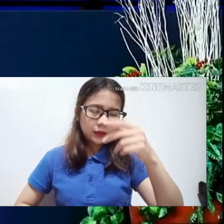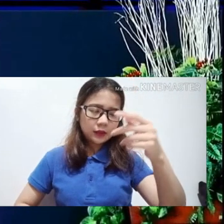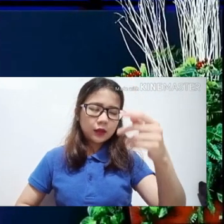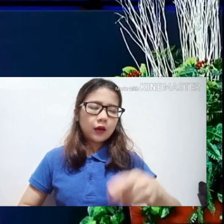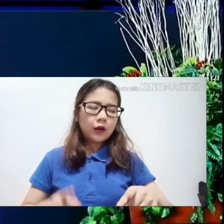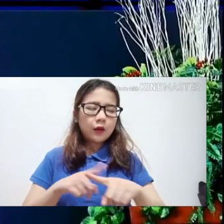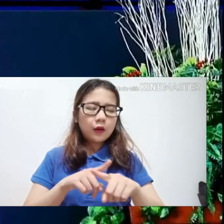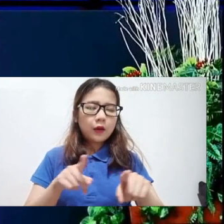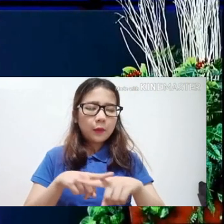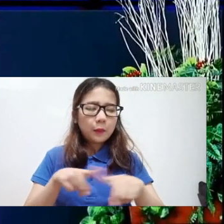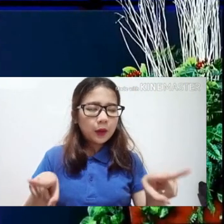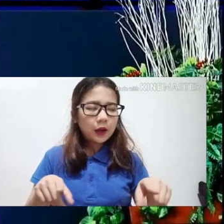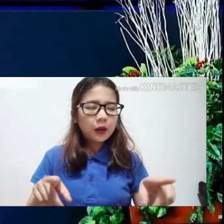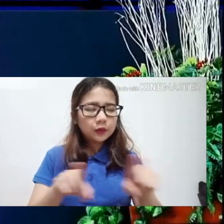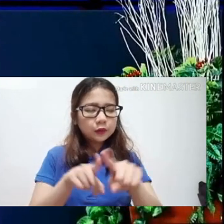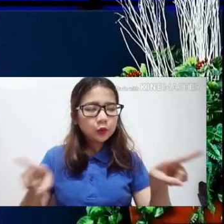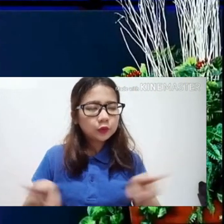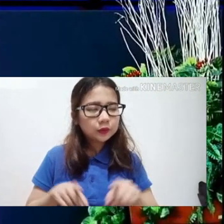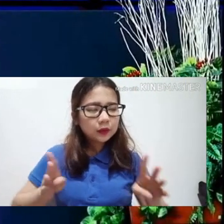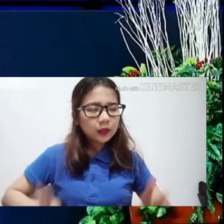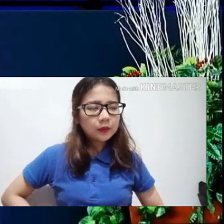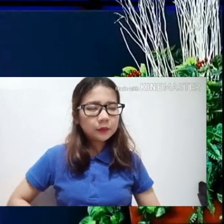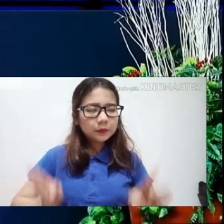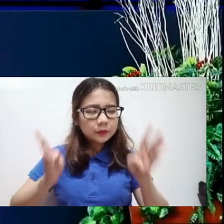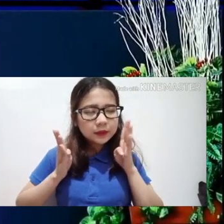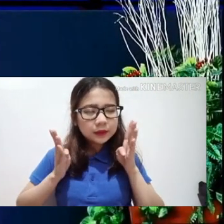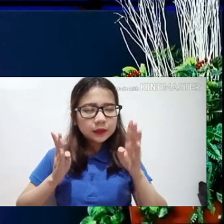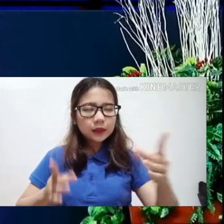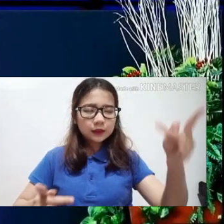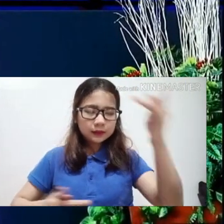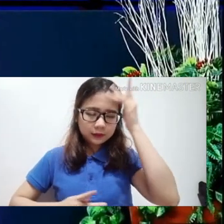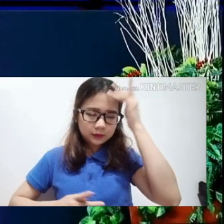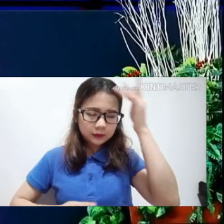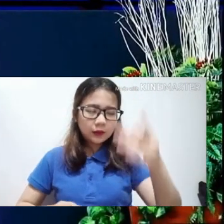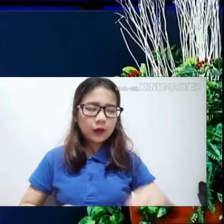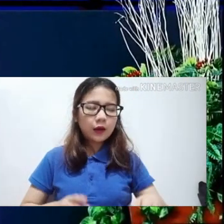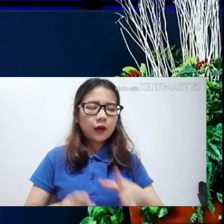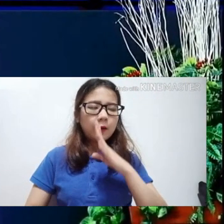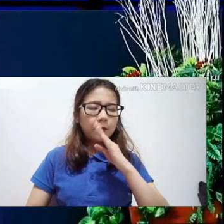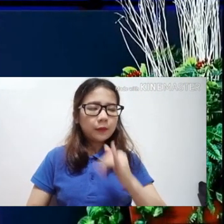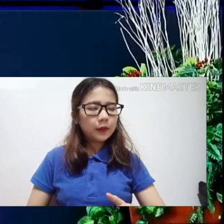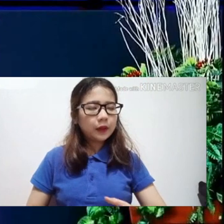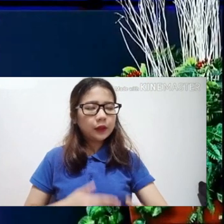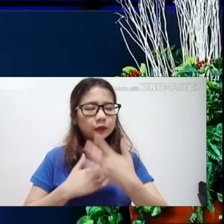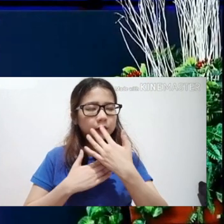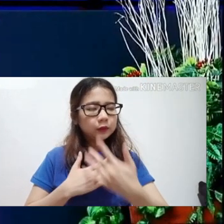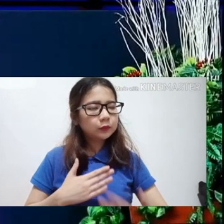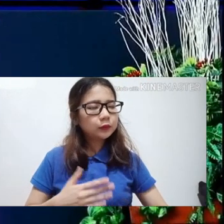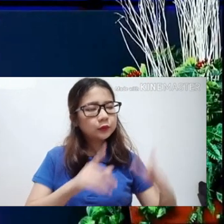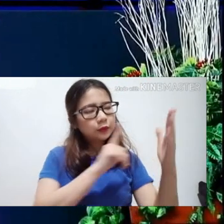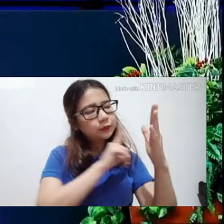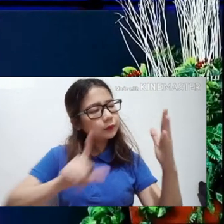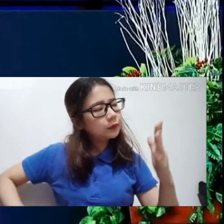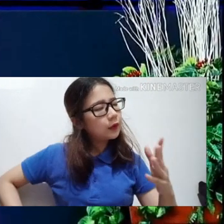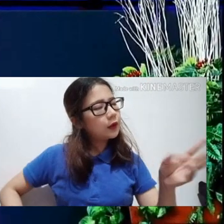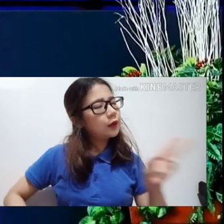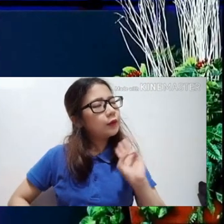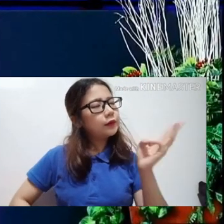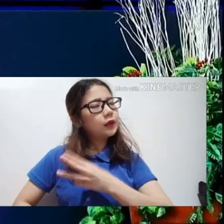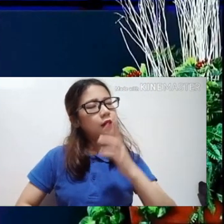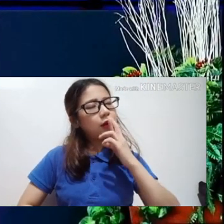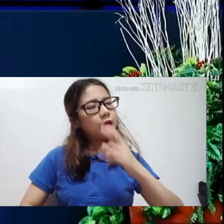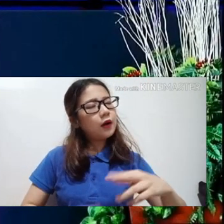Panginoon, maging sa amin pong pisikal, pinangako niyo ito sa inyong salita. By your by the wounds of Christ we are